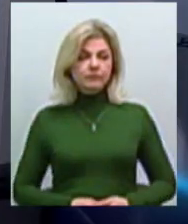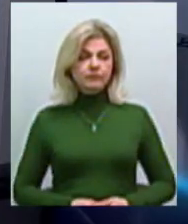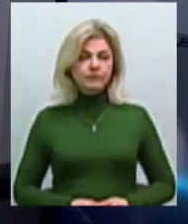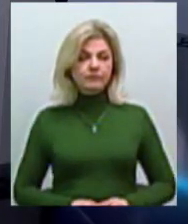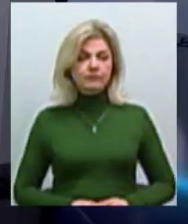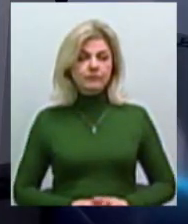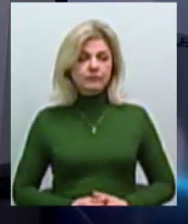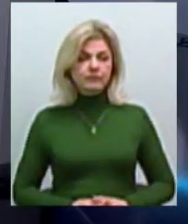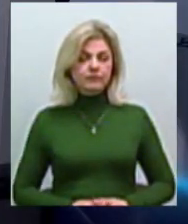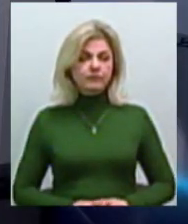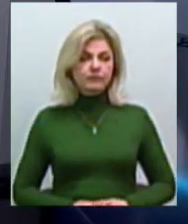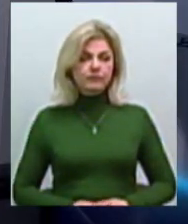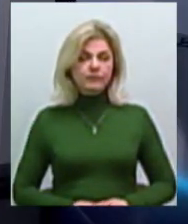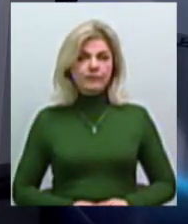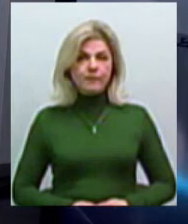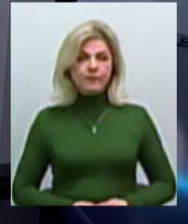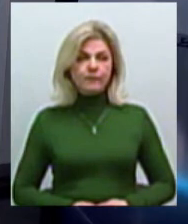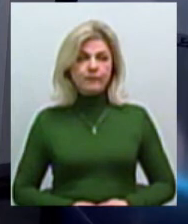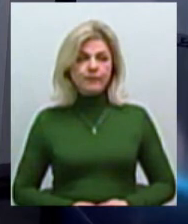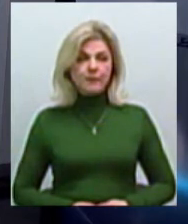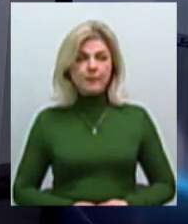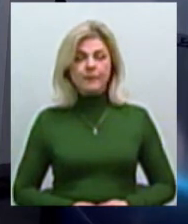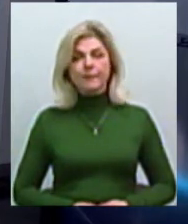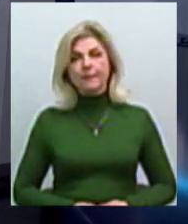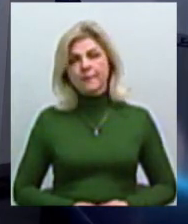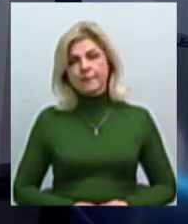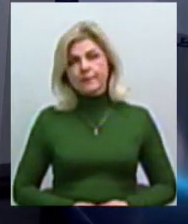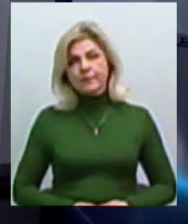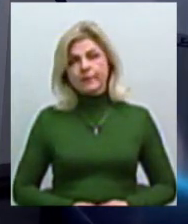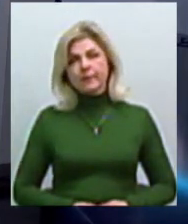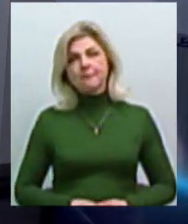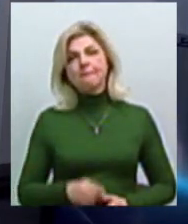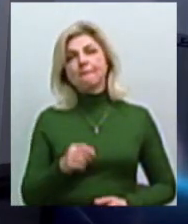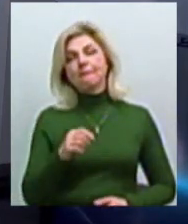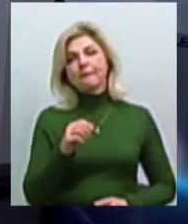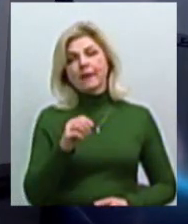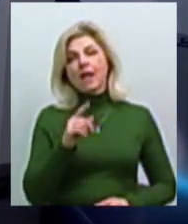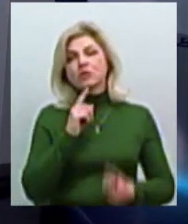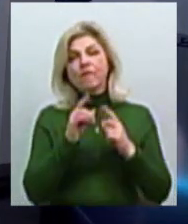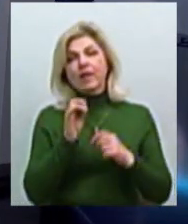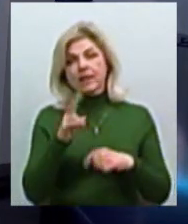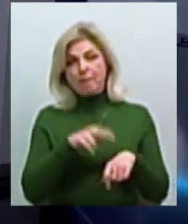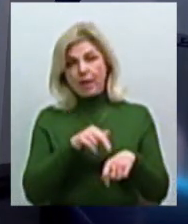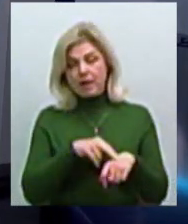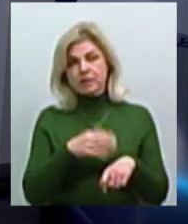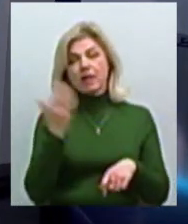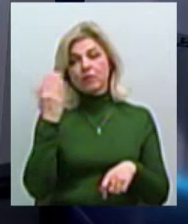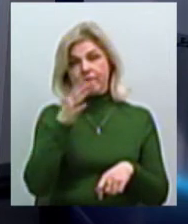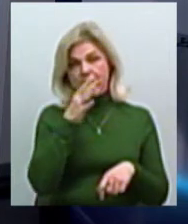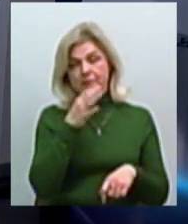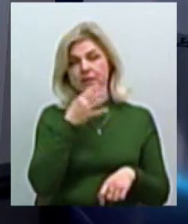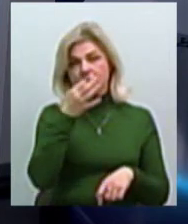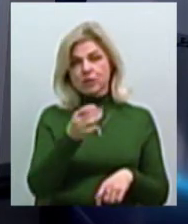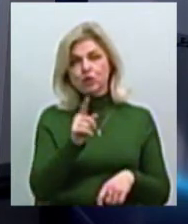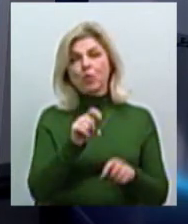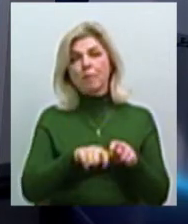Ми працюємо в прямому ефірі. Це тема дня. Олександр Анатолійович, Антоніна Лашта на той час казала, що перевірка